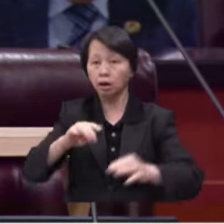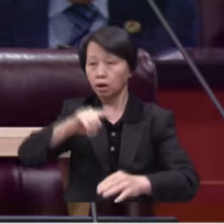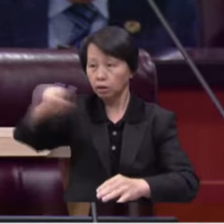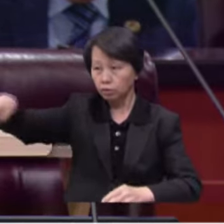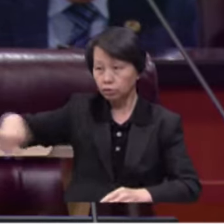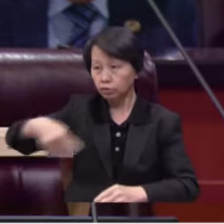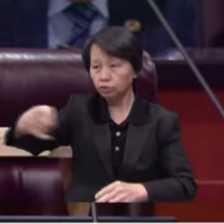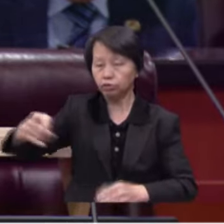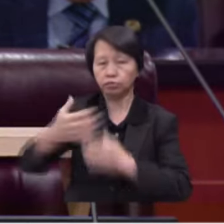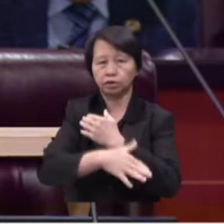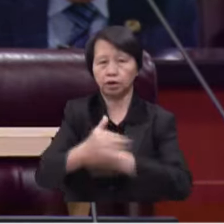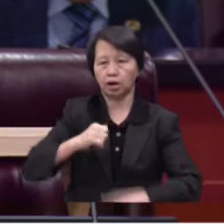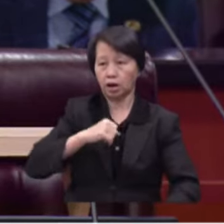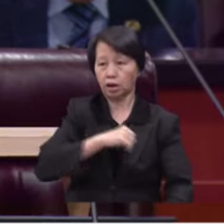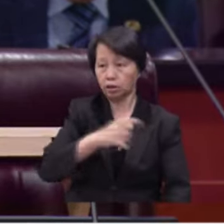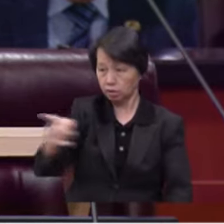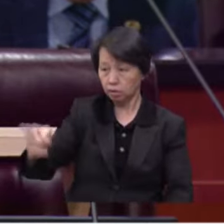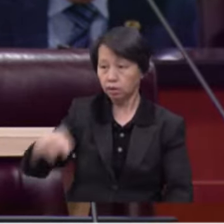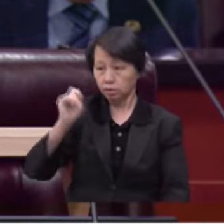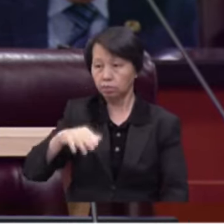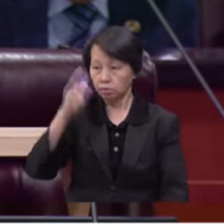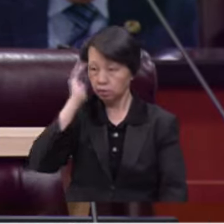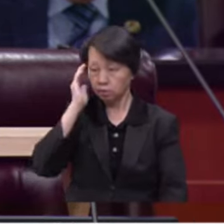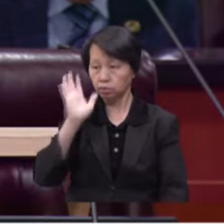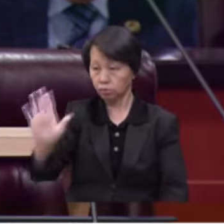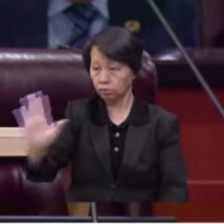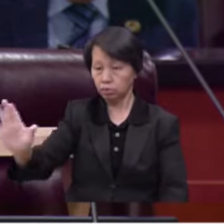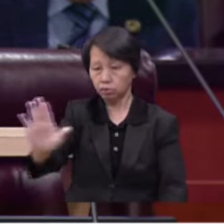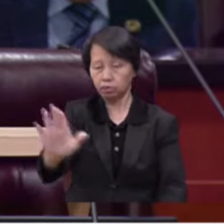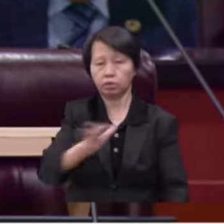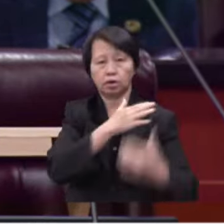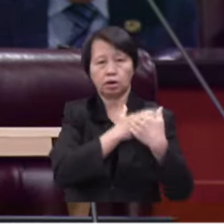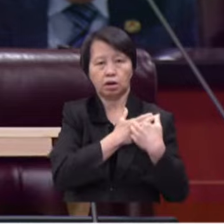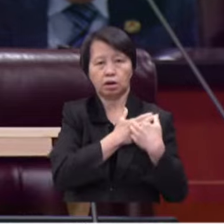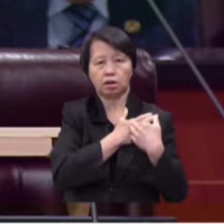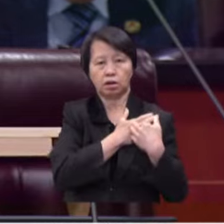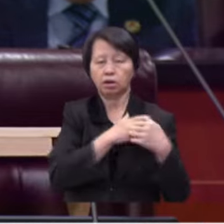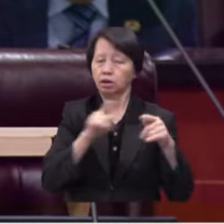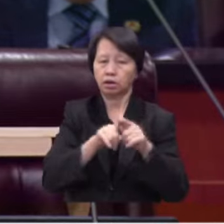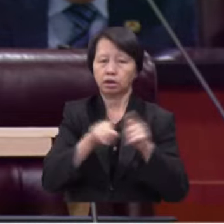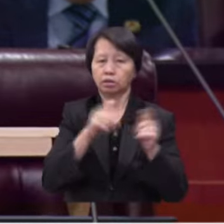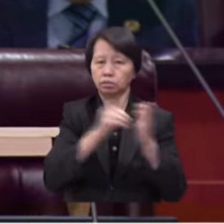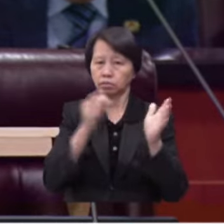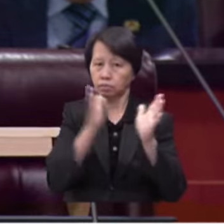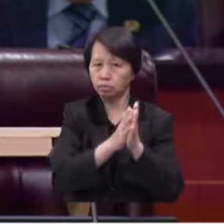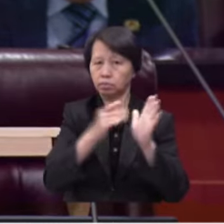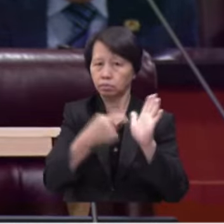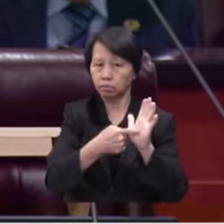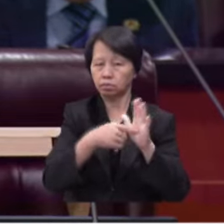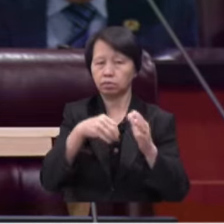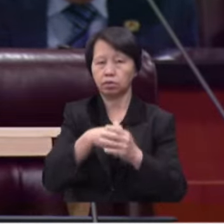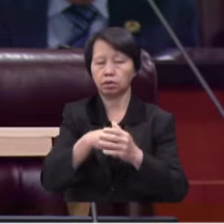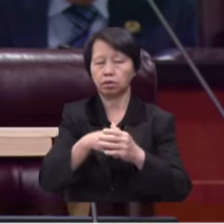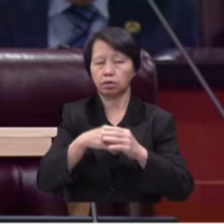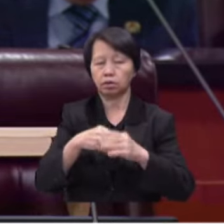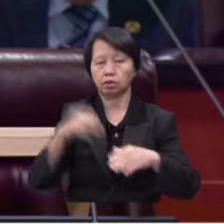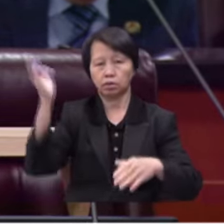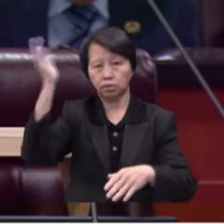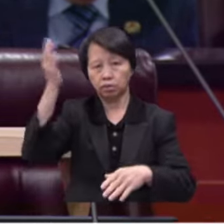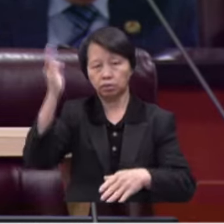negara Ali dapat memainkan hak dan tanggung jawabnya seperti yang termaktub di dalam convention